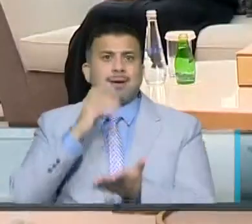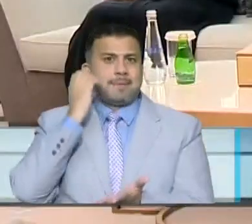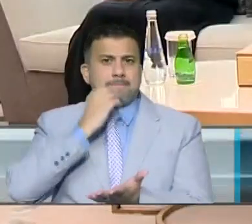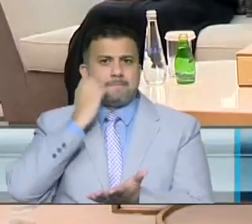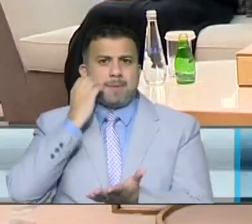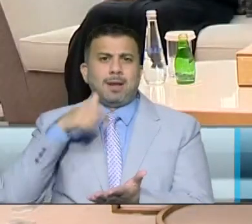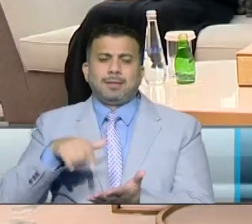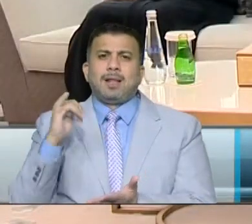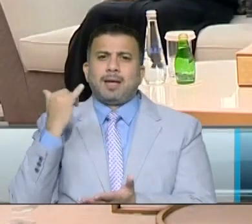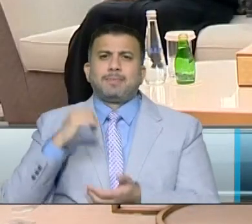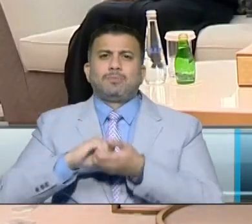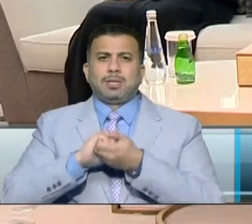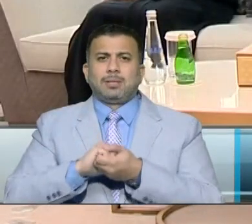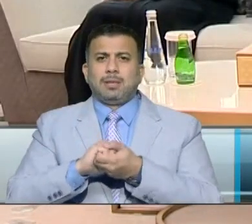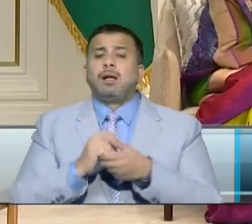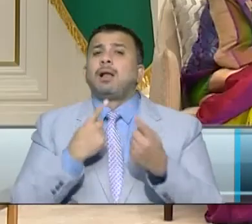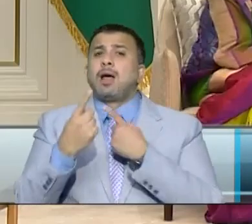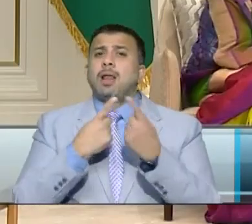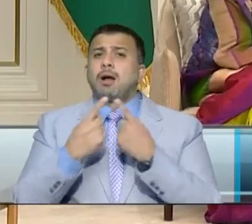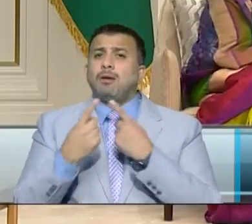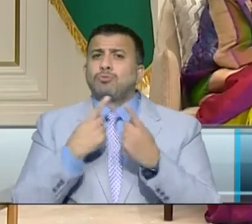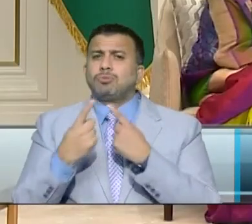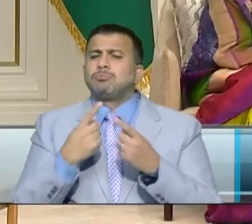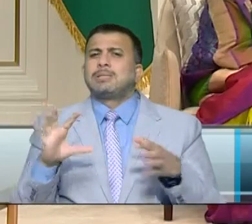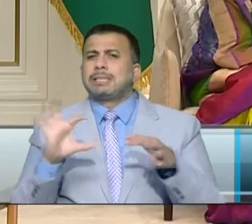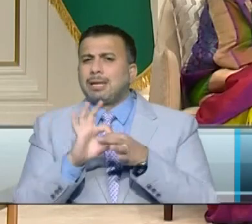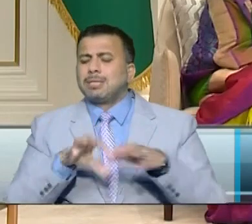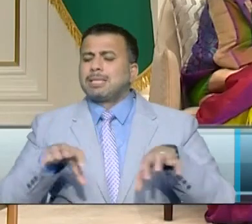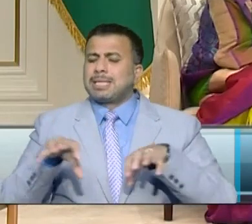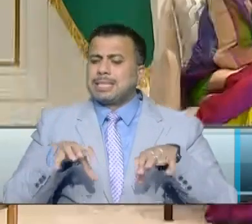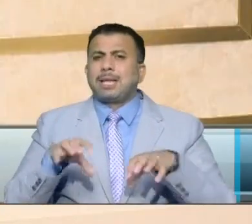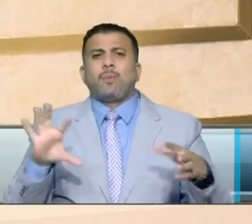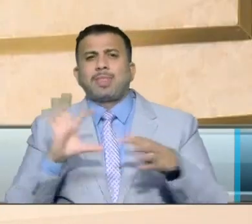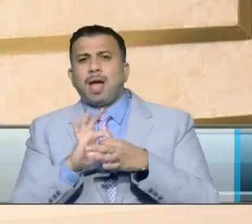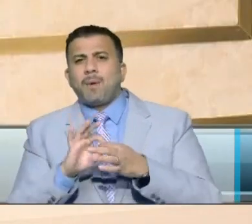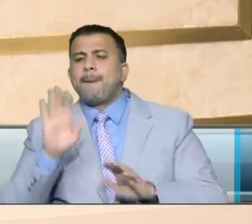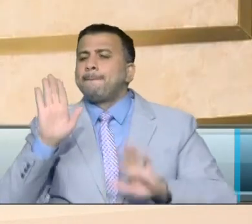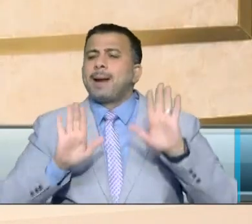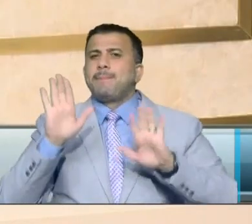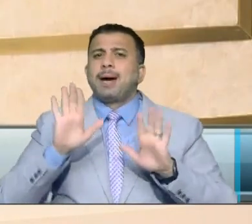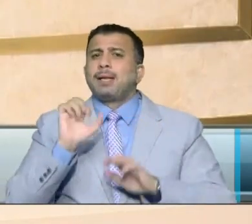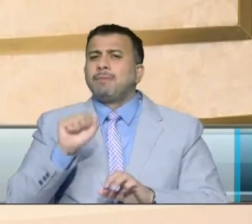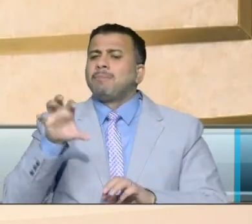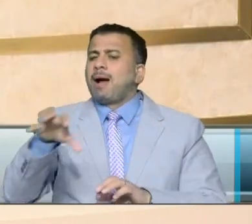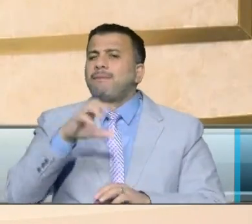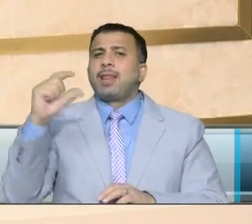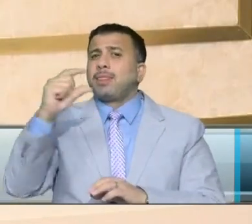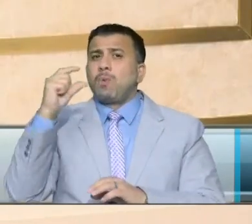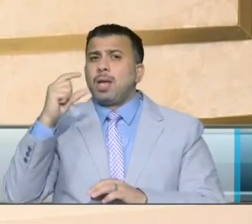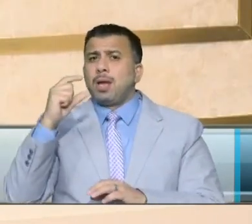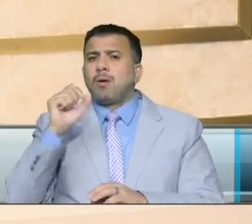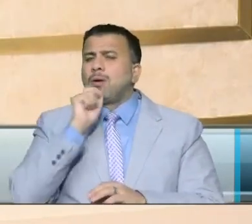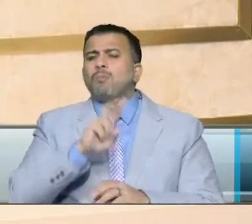دوله الامارات العربيه المتحده وجرى خلال اللقاء مناقشه تعزيز التنسيق والتعاون البرلماني في المحافل